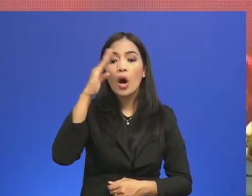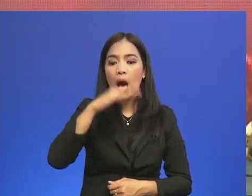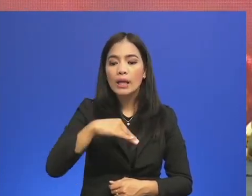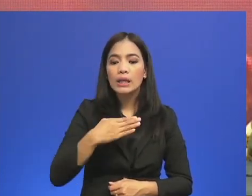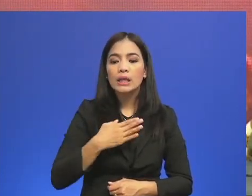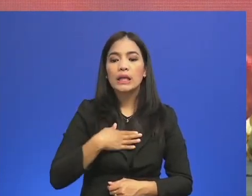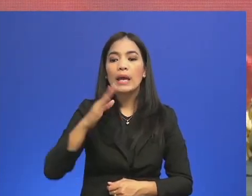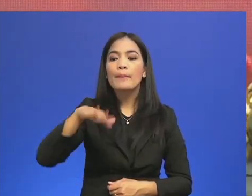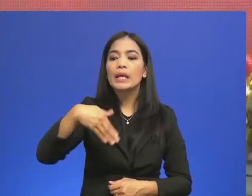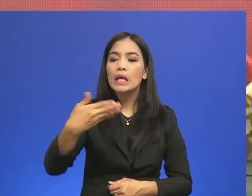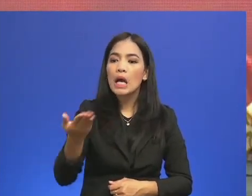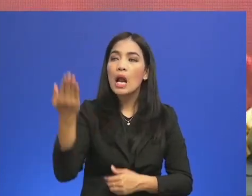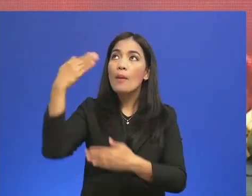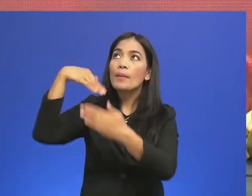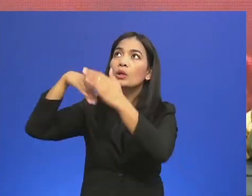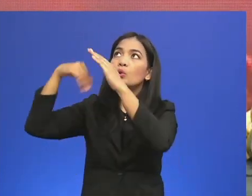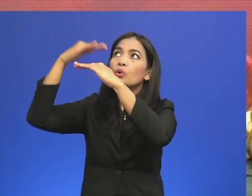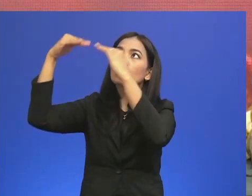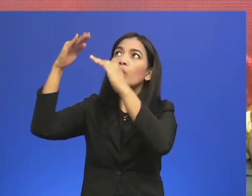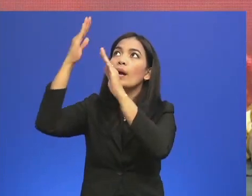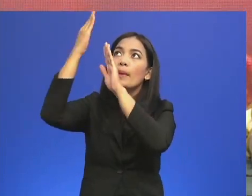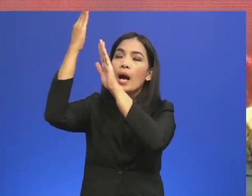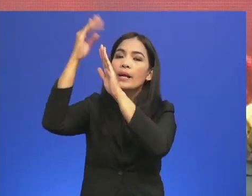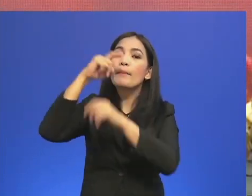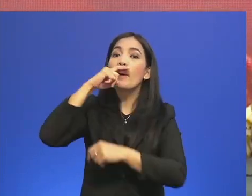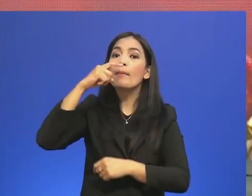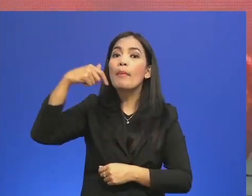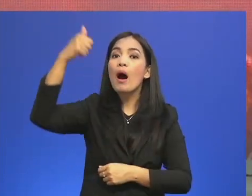menghadap Bapa di surga.